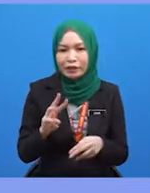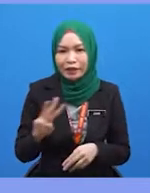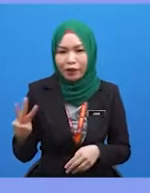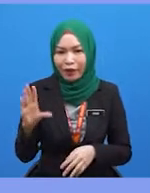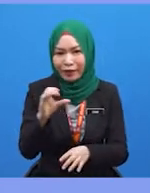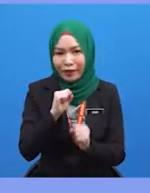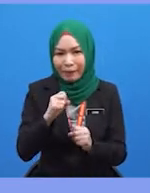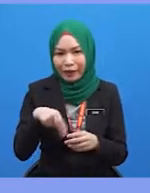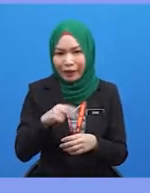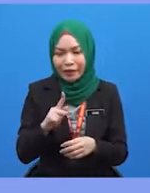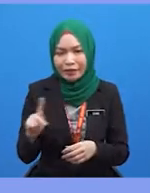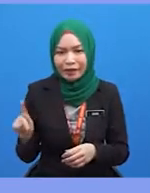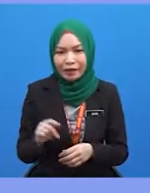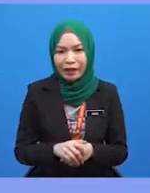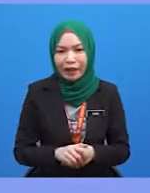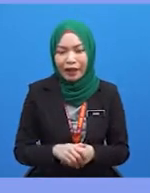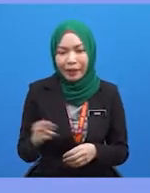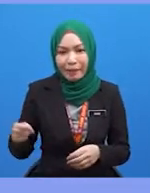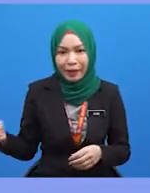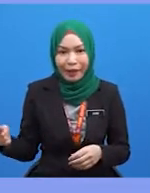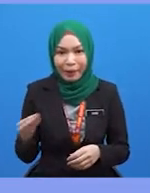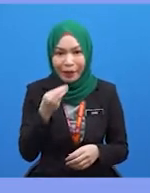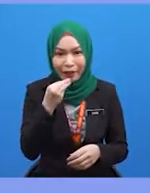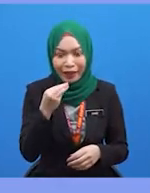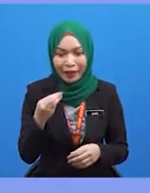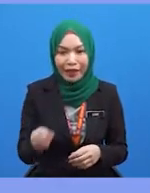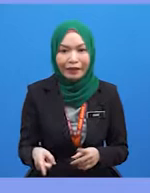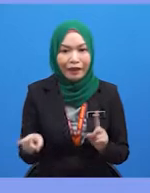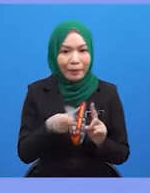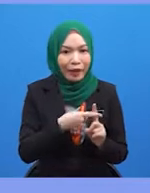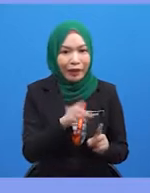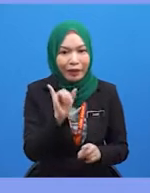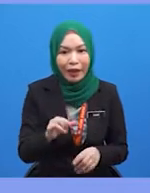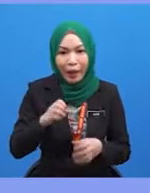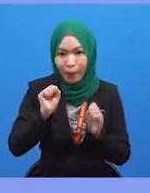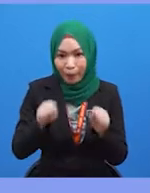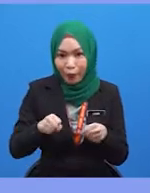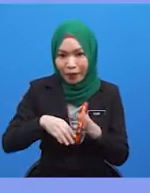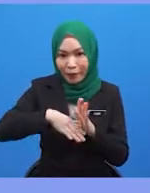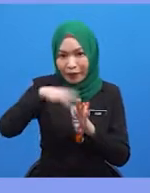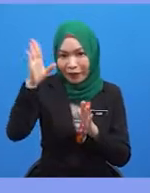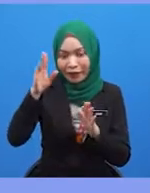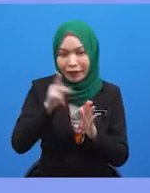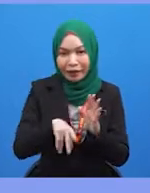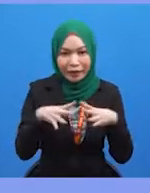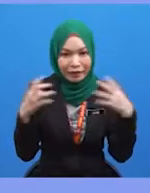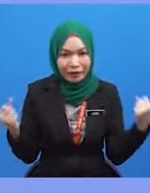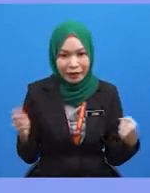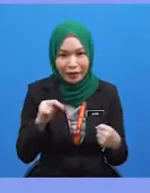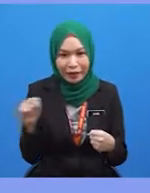dapat menghasilkan bahan makanan tambahan yang boleh meningkatkan kesihatan.